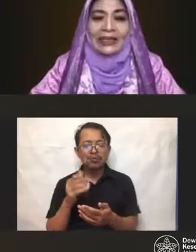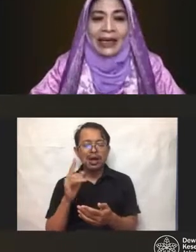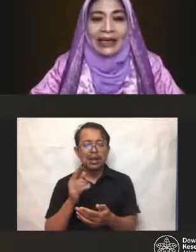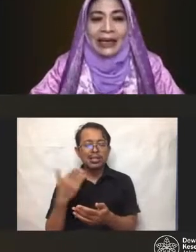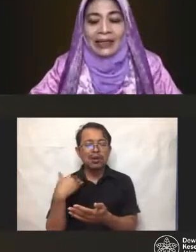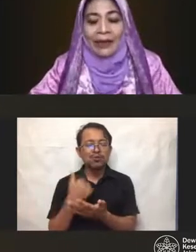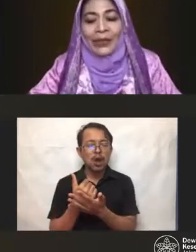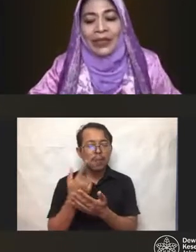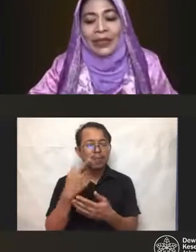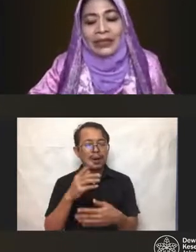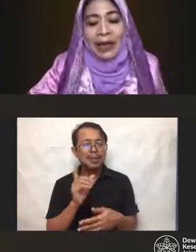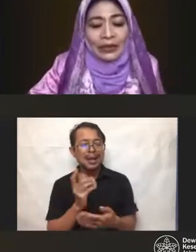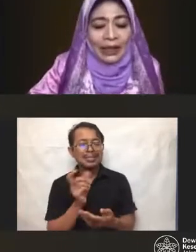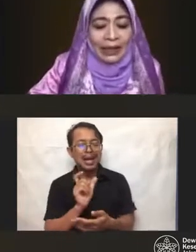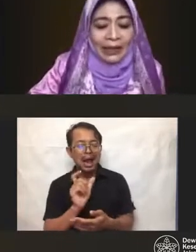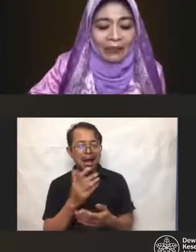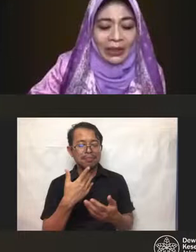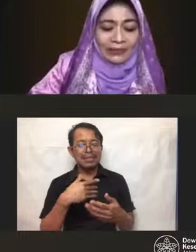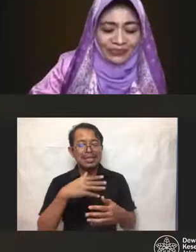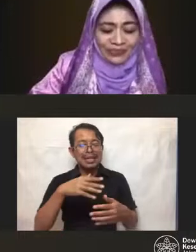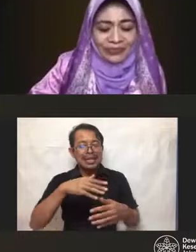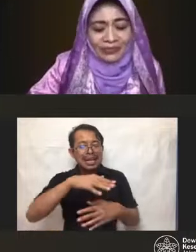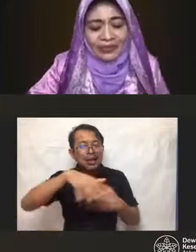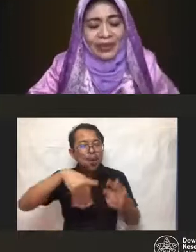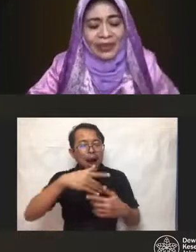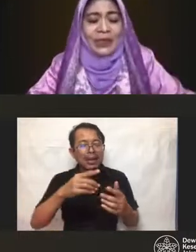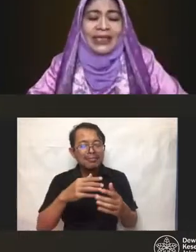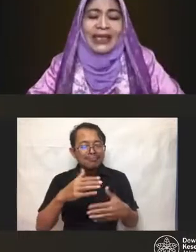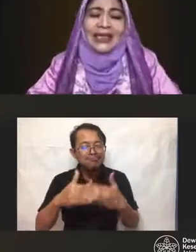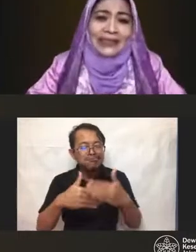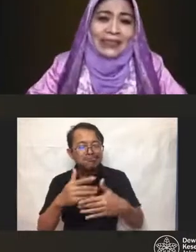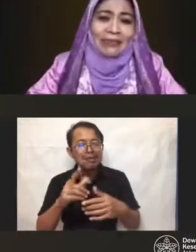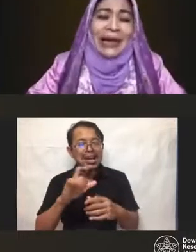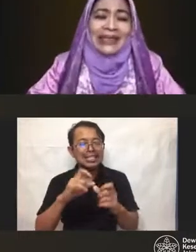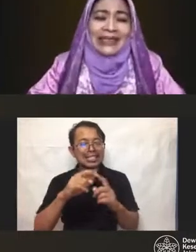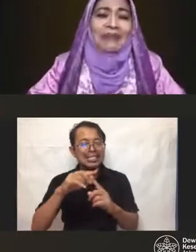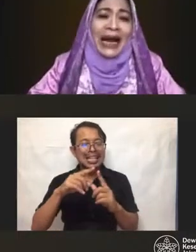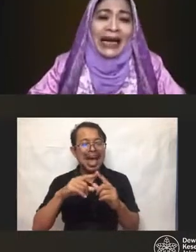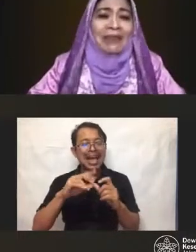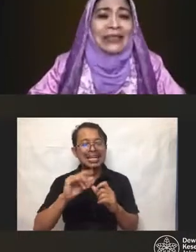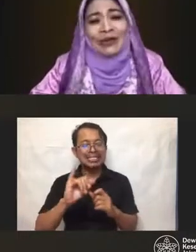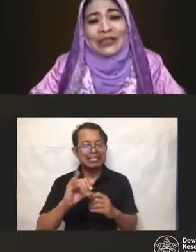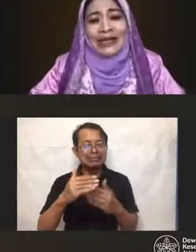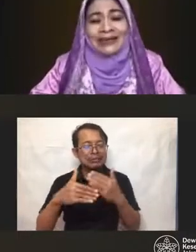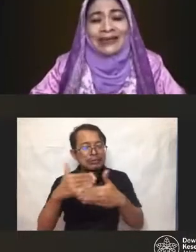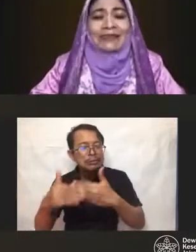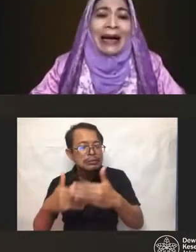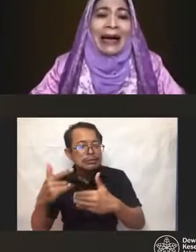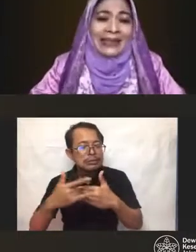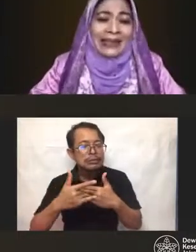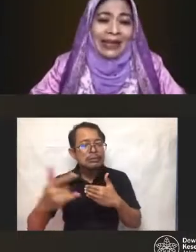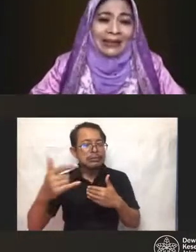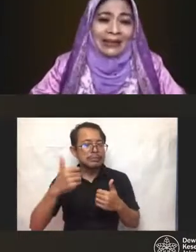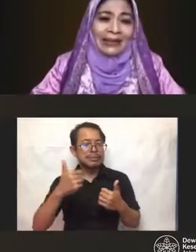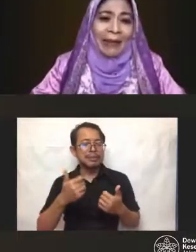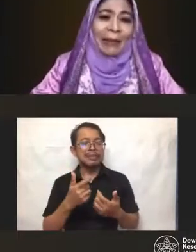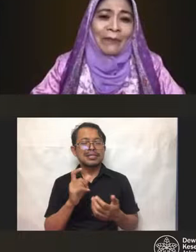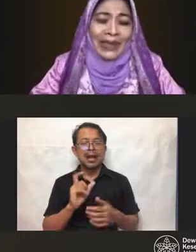menjaga kelestariannya. Seharusnya ya, buat saya semakin kita beragama seharusnya semakin